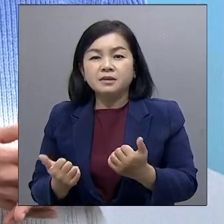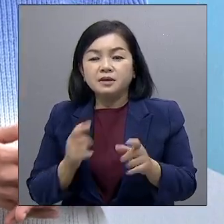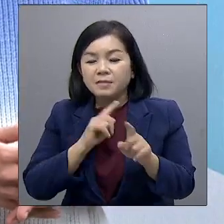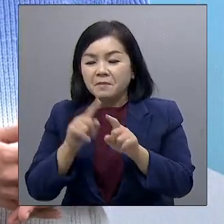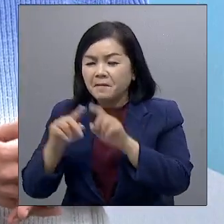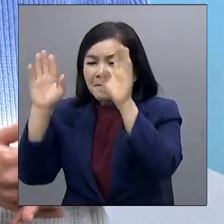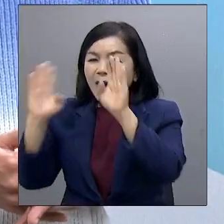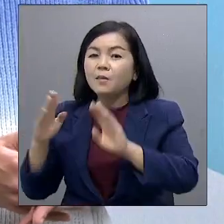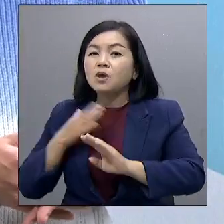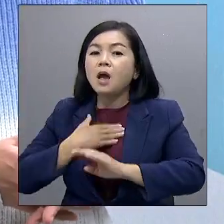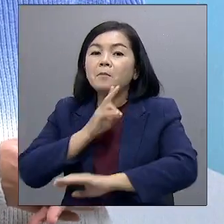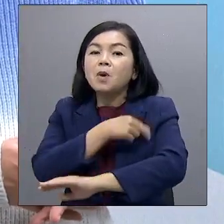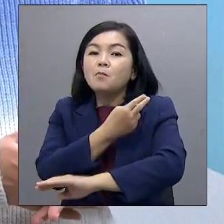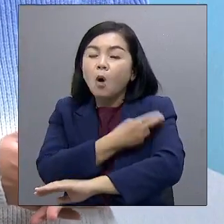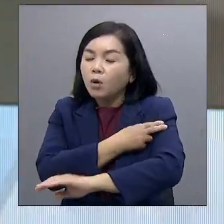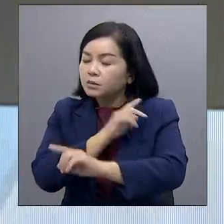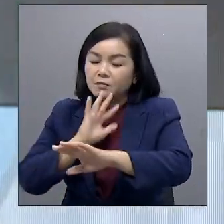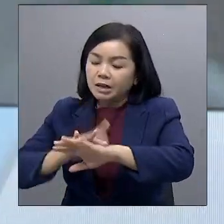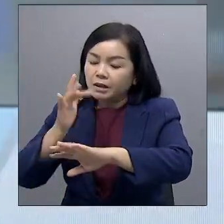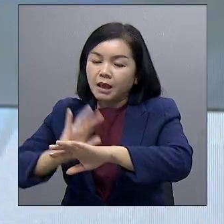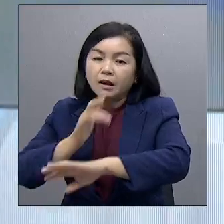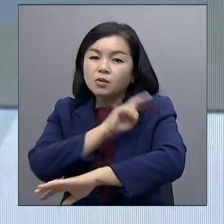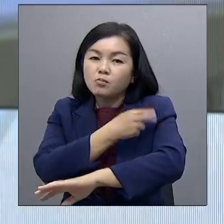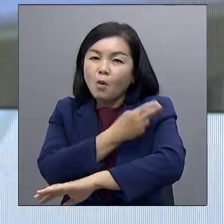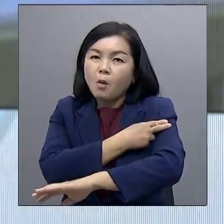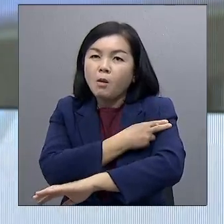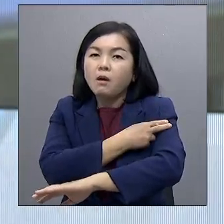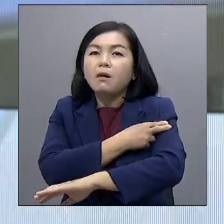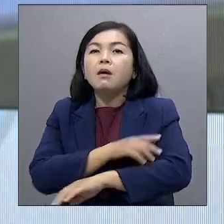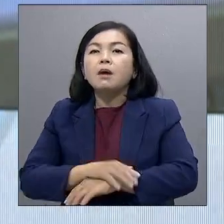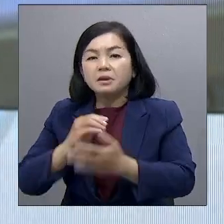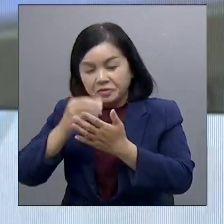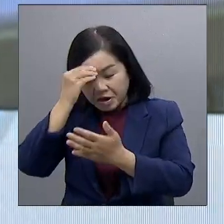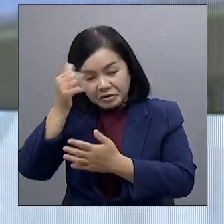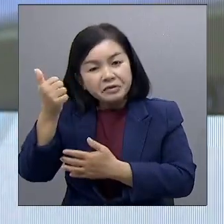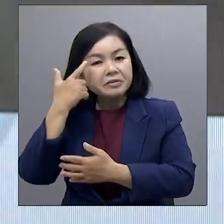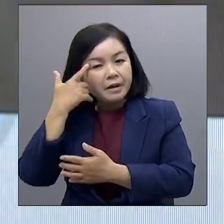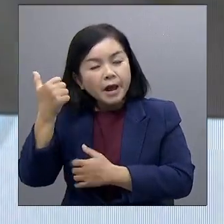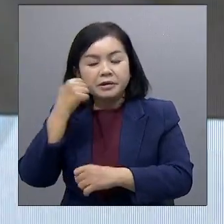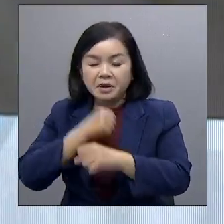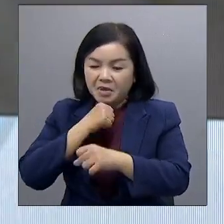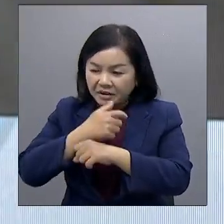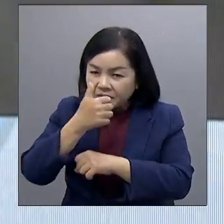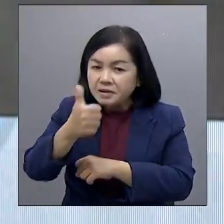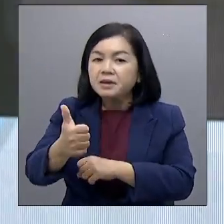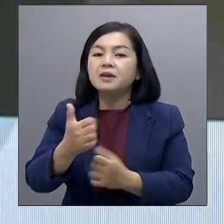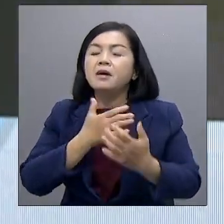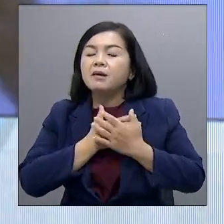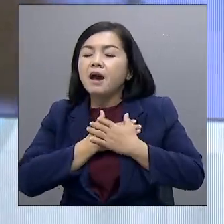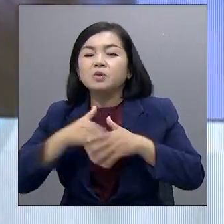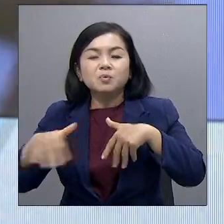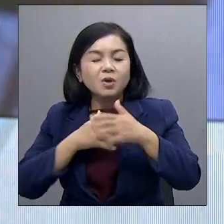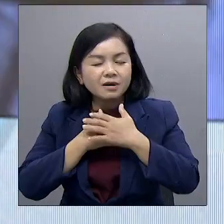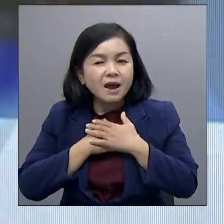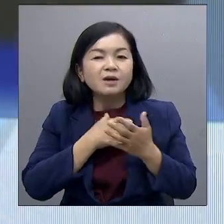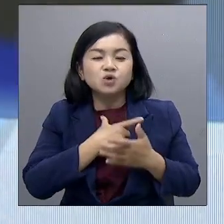สไตล์ของหมอคุณหมอเลยครับสำหรับตัวละครประวินก็คือเรียนดีเรียนเก่งทำงานเก่งเป็นที่รักของทุกคน